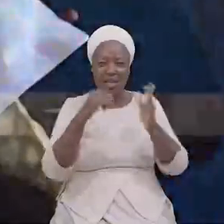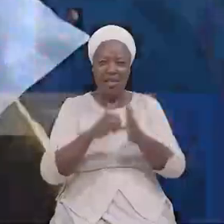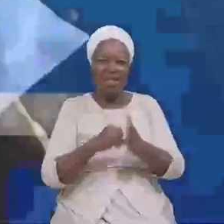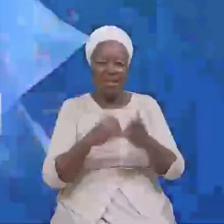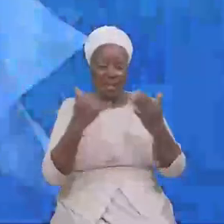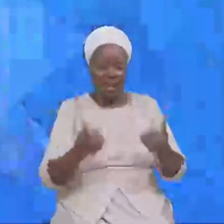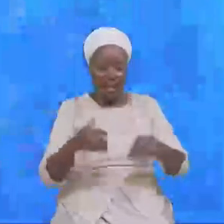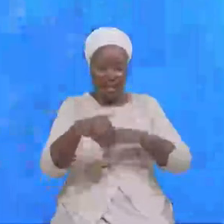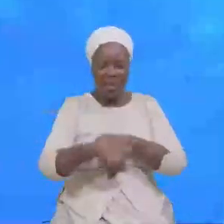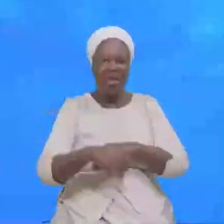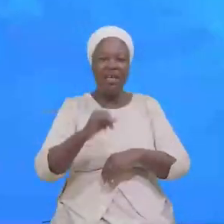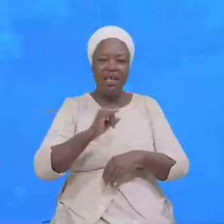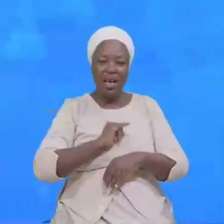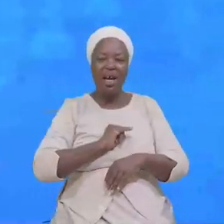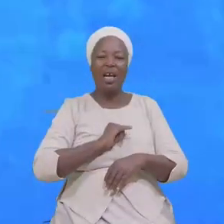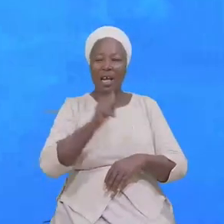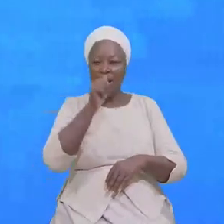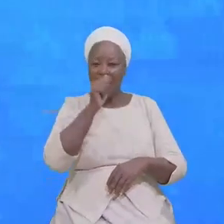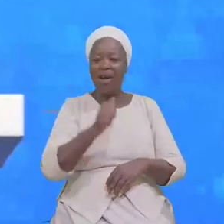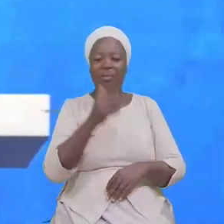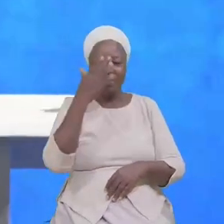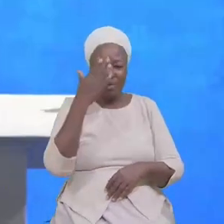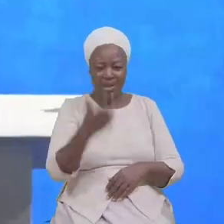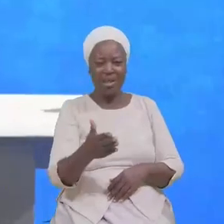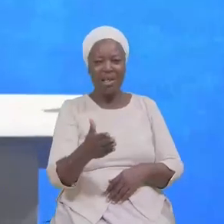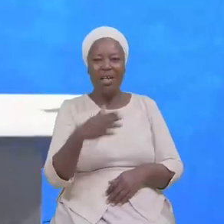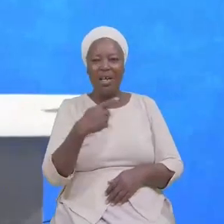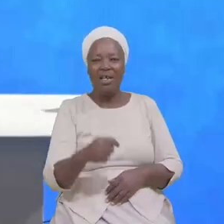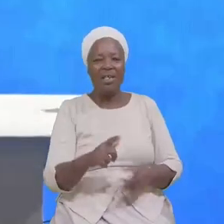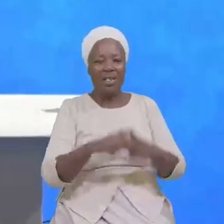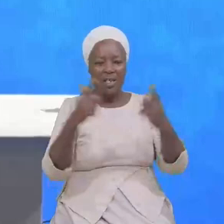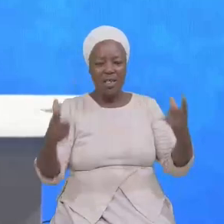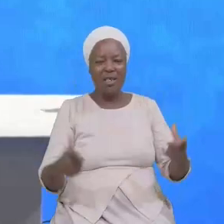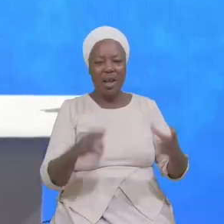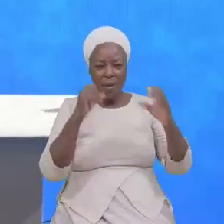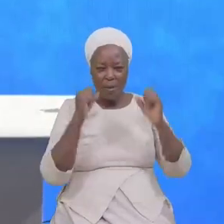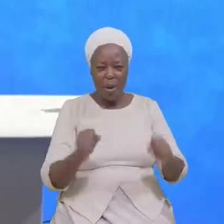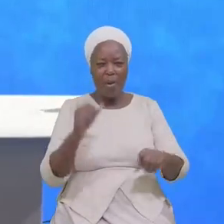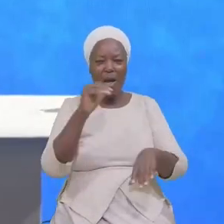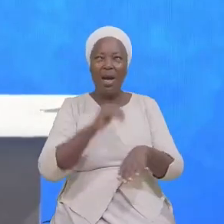La puissance insondable de sa visitation axée sur la foi.